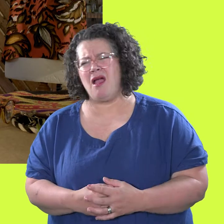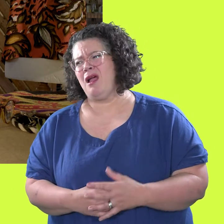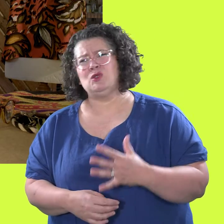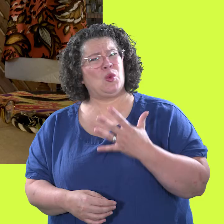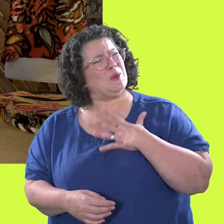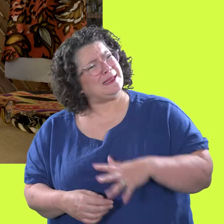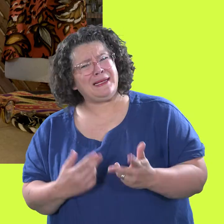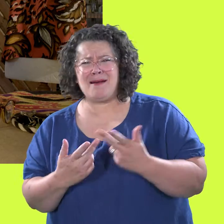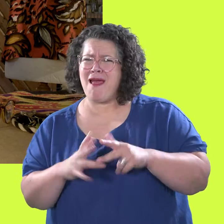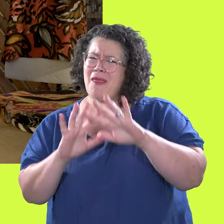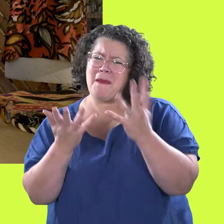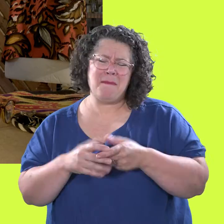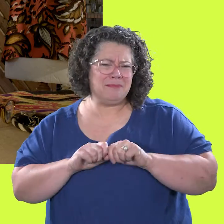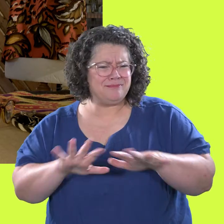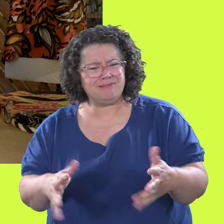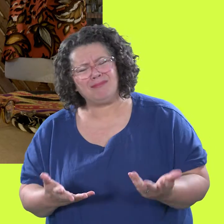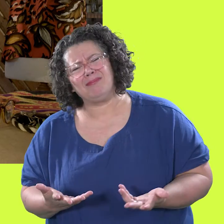Na peth olaf ni angen.